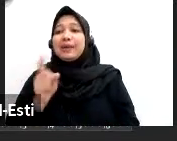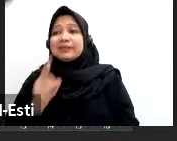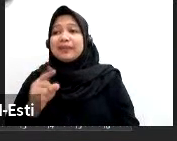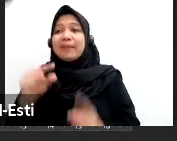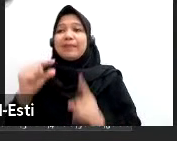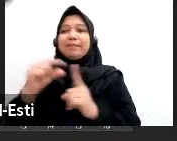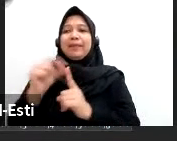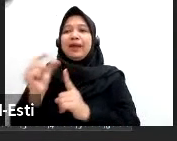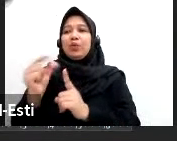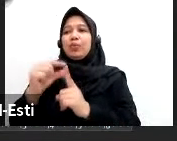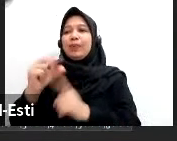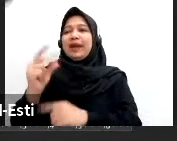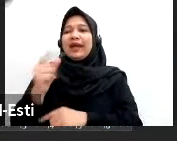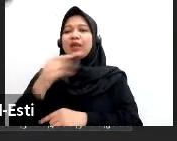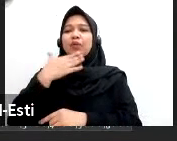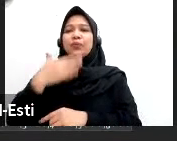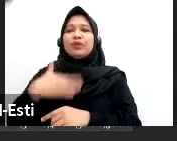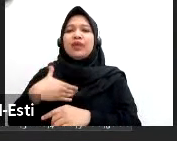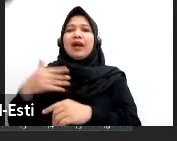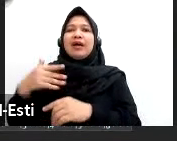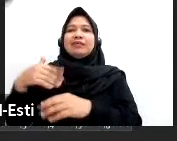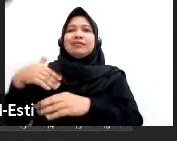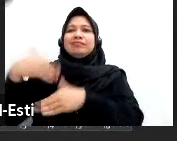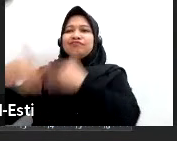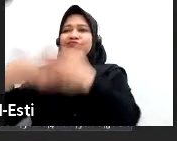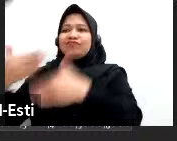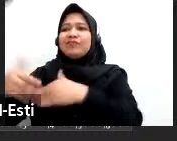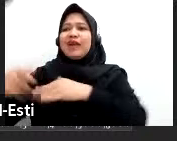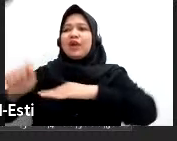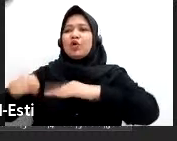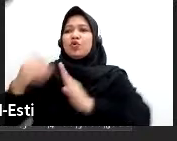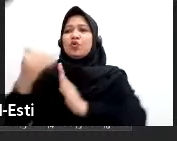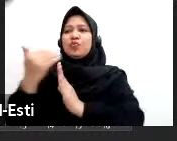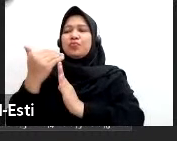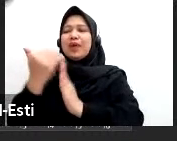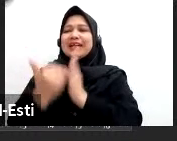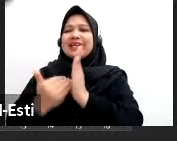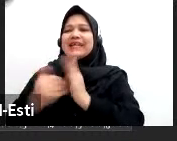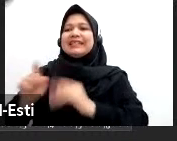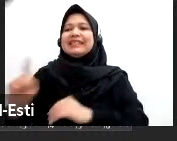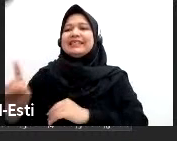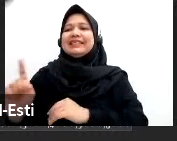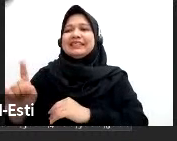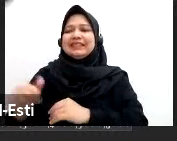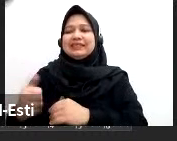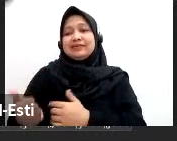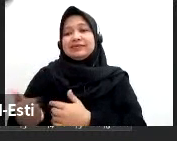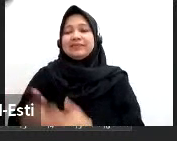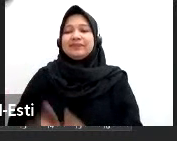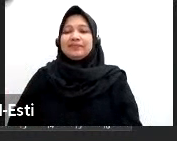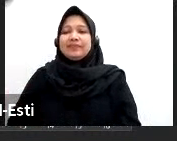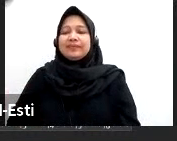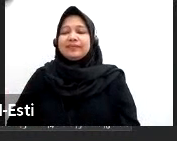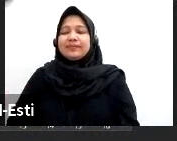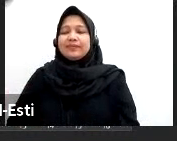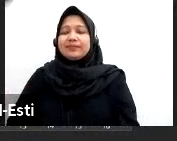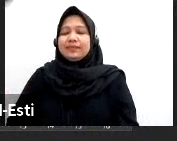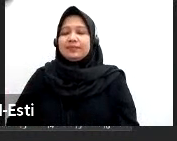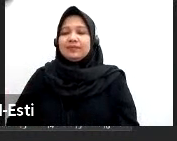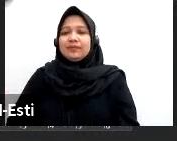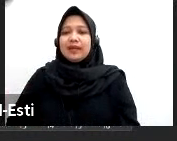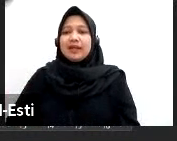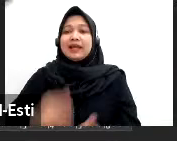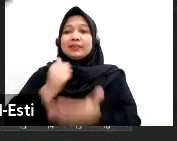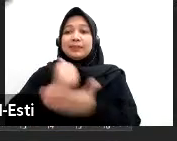punya pacar beracara sendiri di situ pacarnya sendiri cikal bakal ya sebetulnya sudah